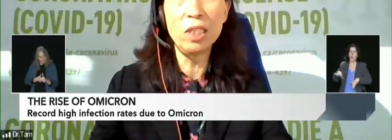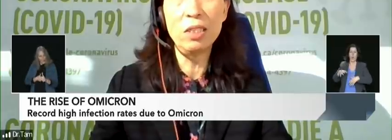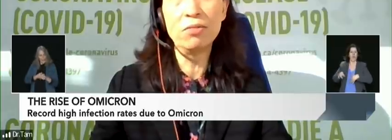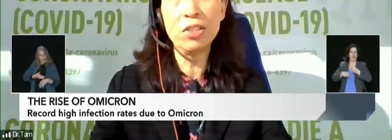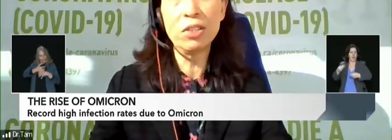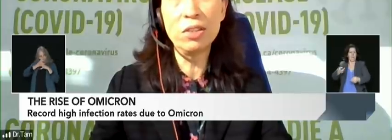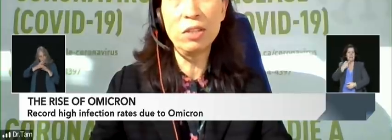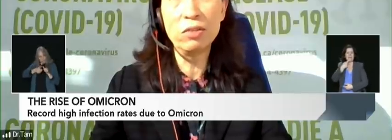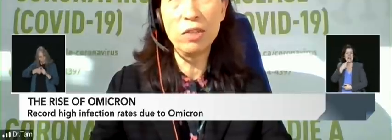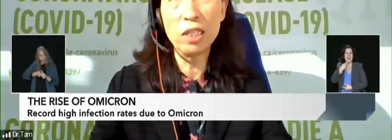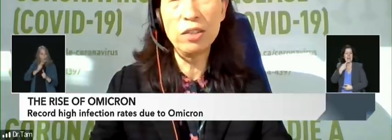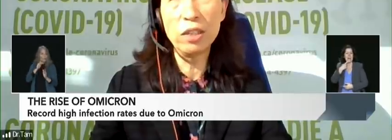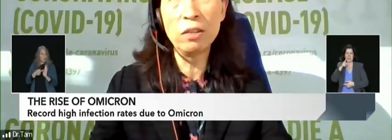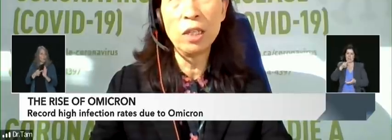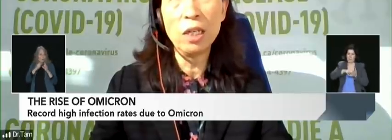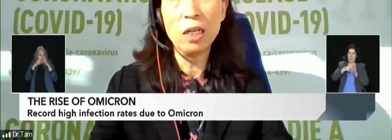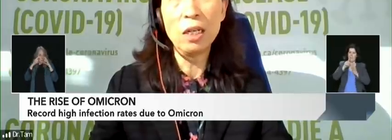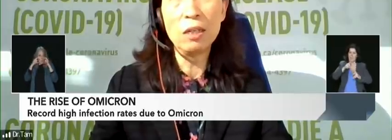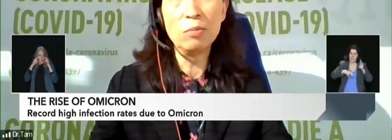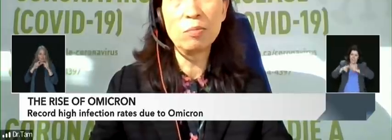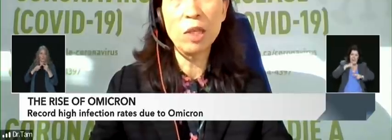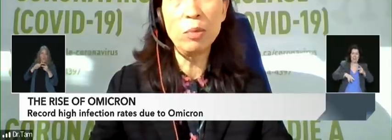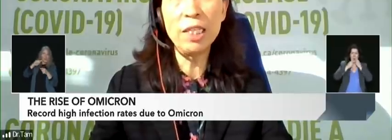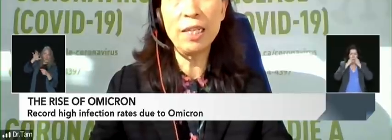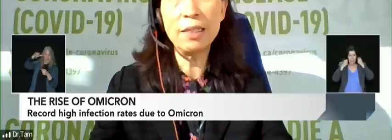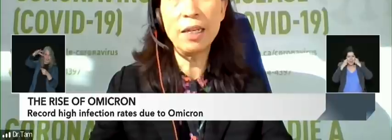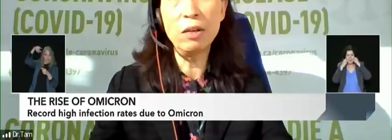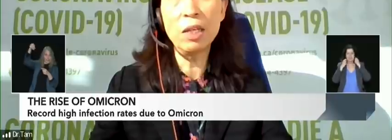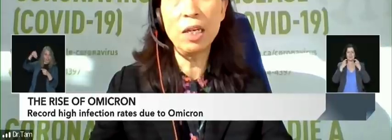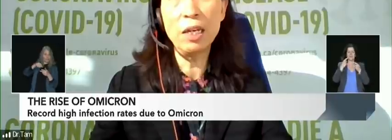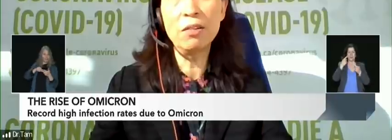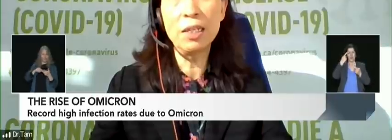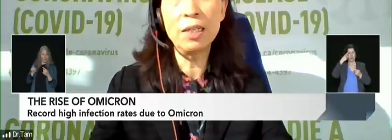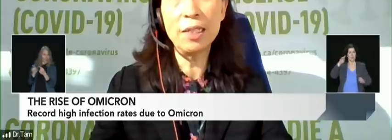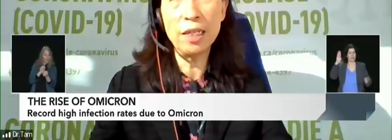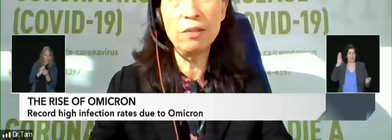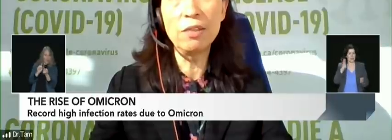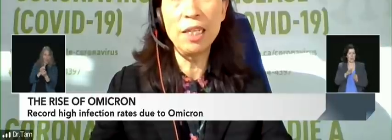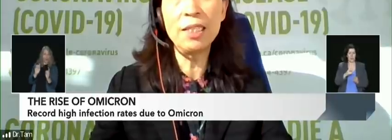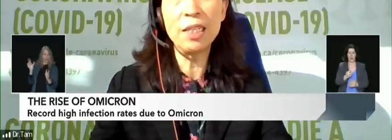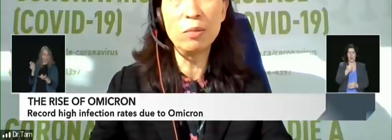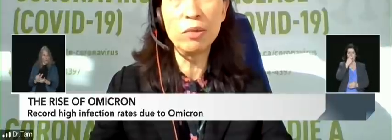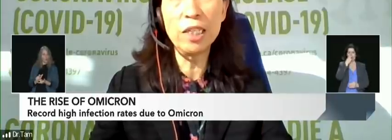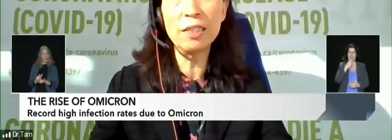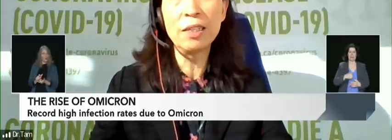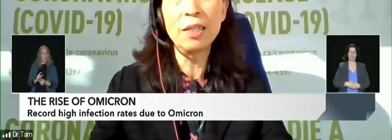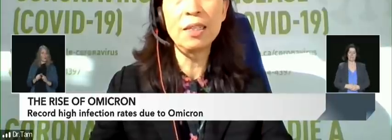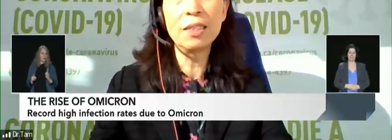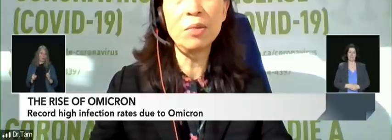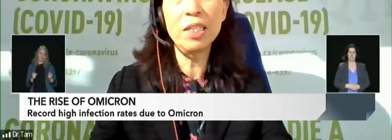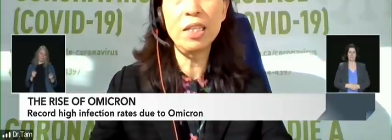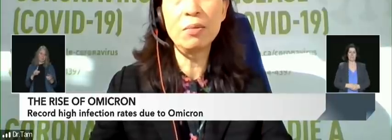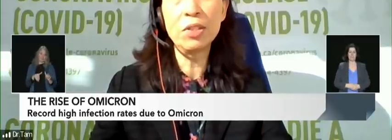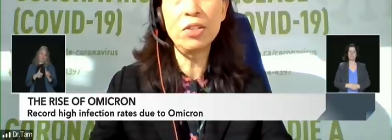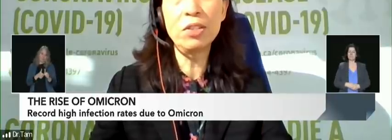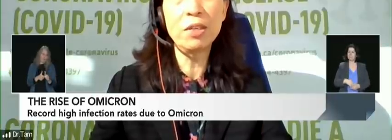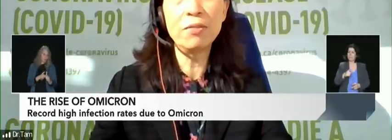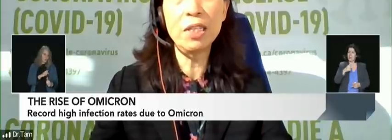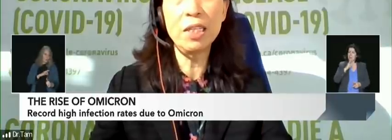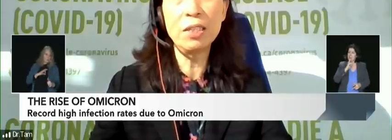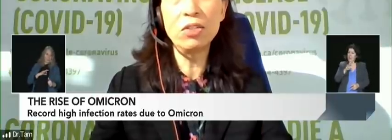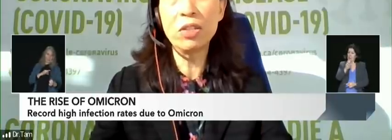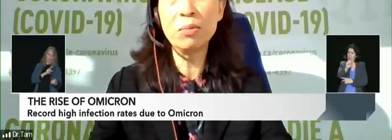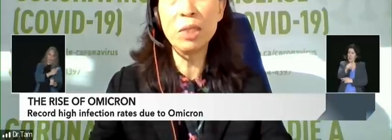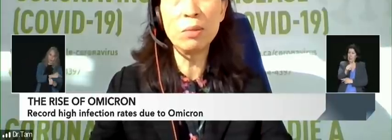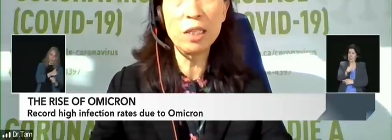else in order to reduce those risks so but yes healthcare setting related outbreaks are something that we should